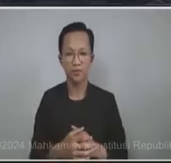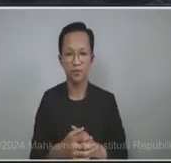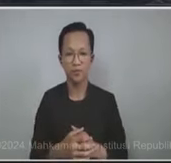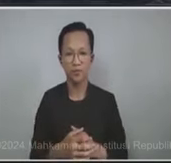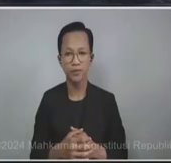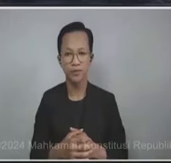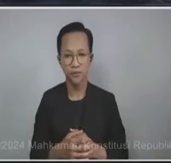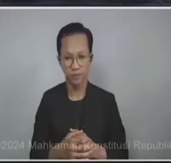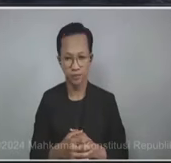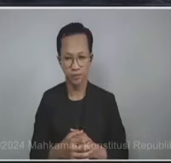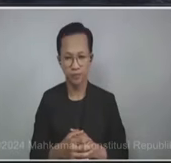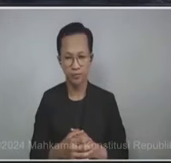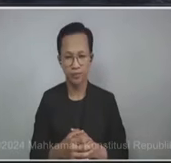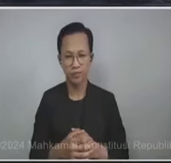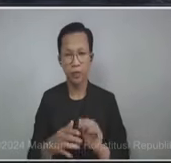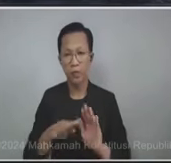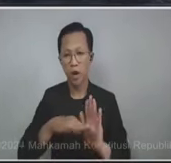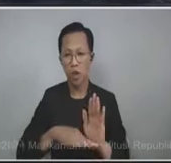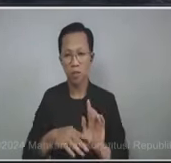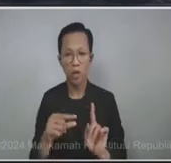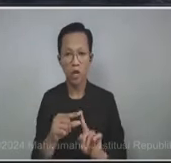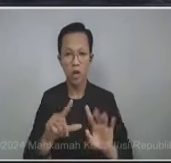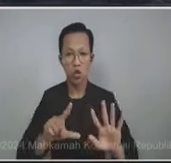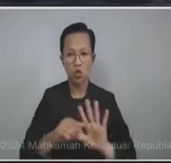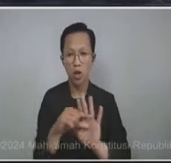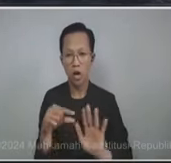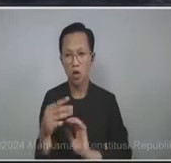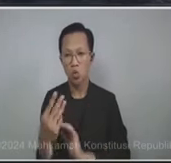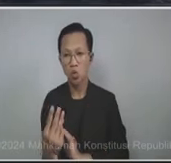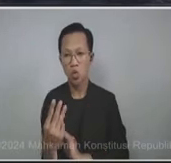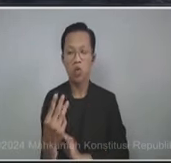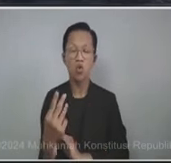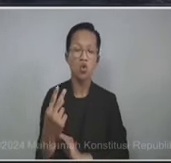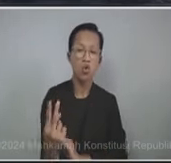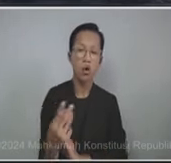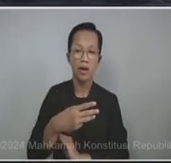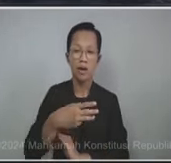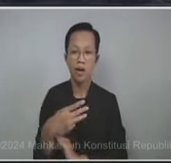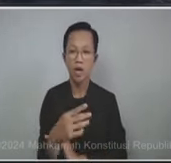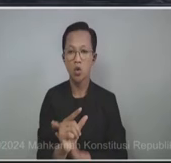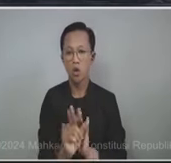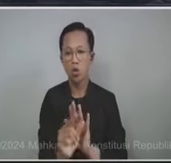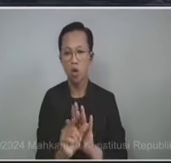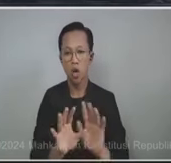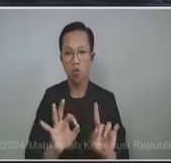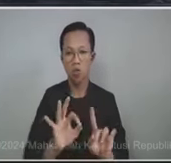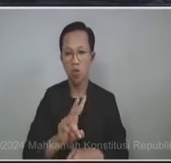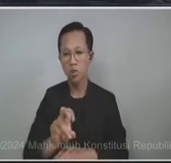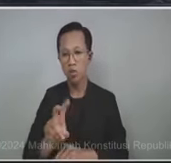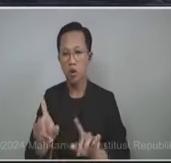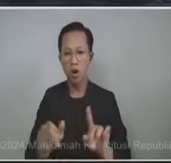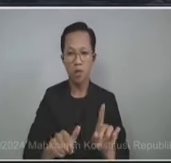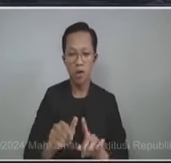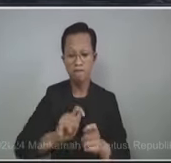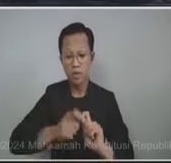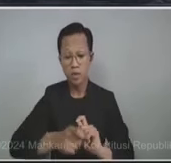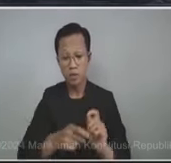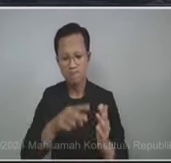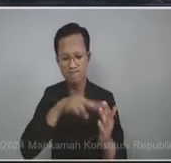baahwa oleh karena norma pasal 7 ayat 2 huruf e UU 10 2016 yang dimohonkan pengujian telah jelas sehingga mahkamah